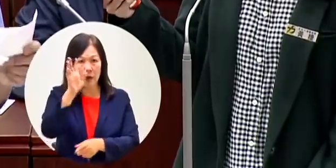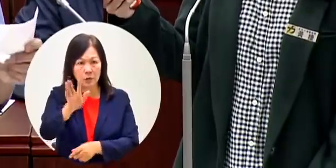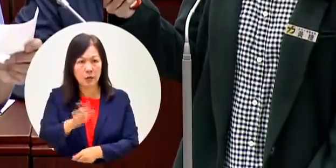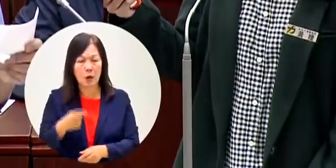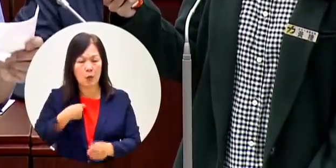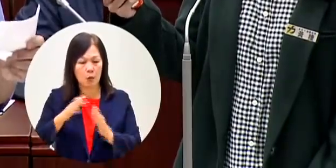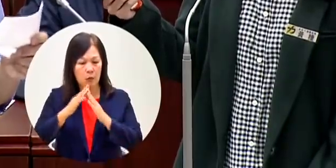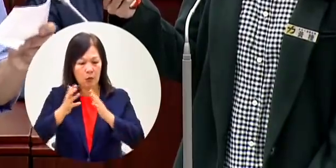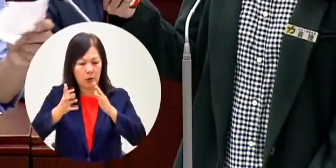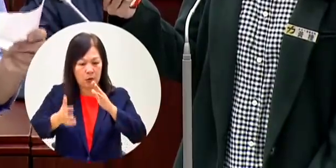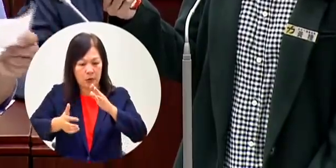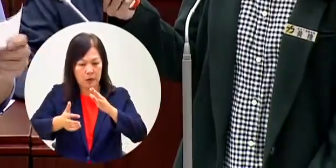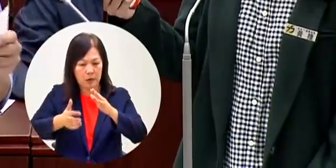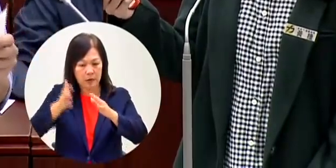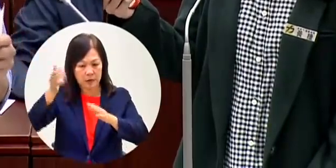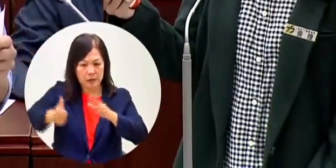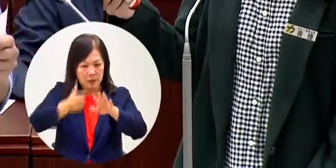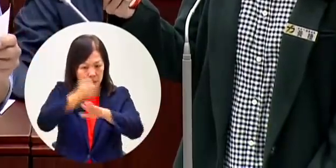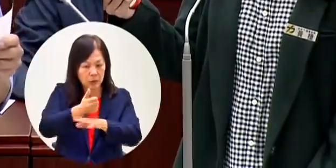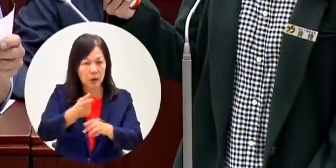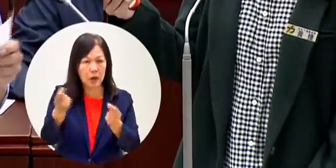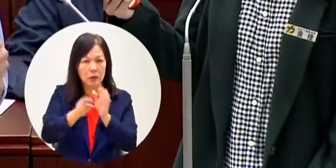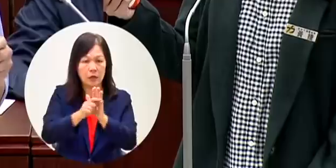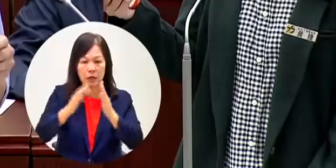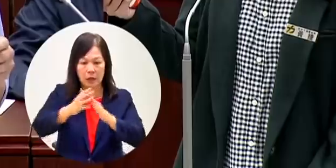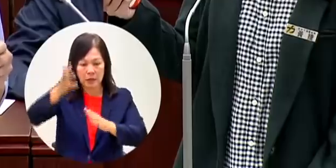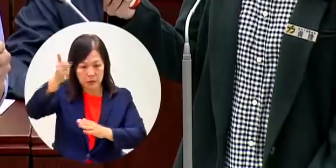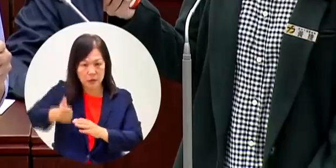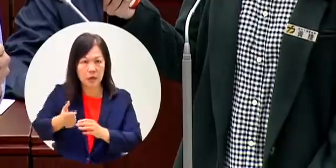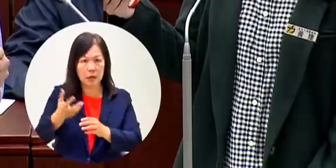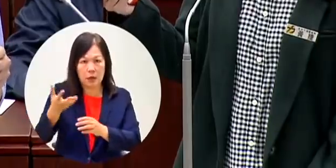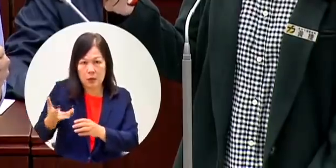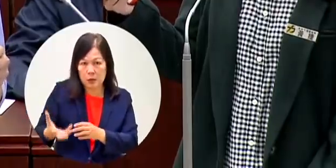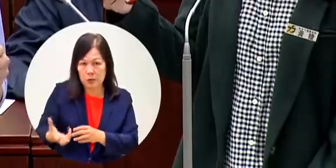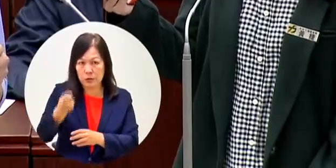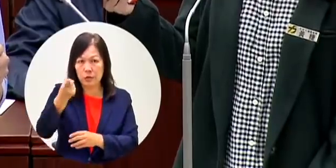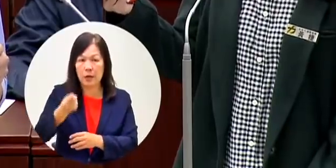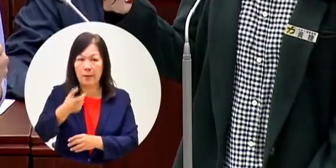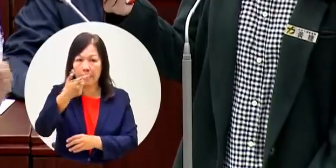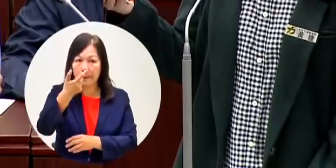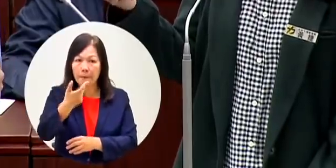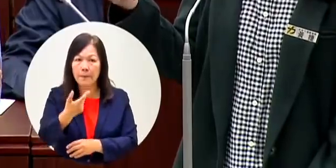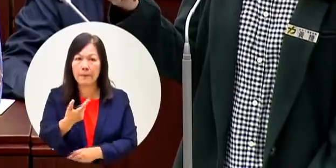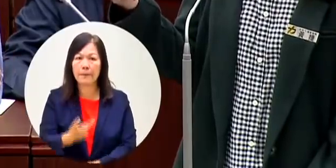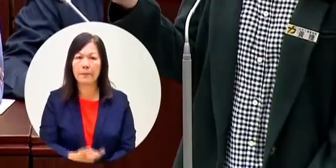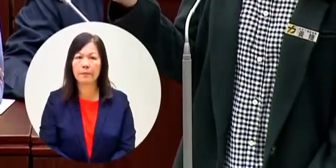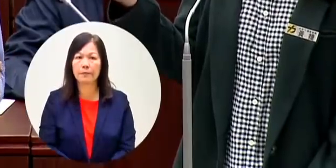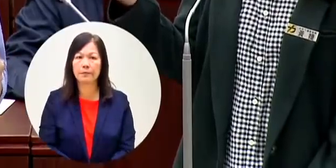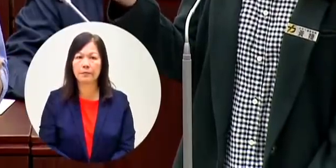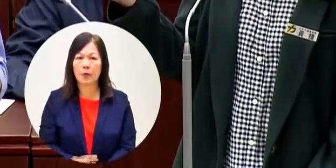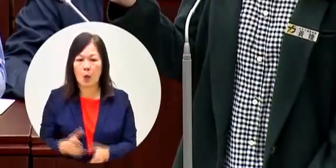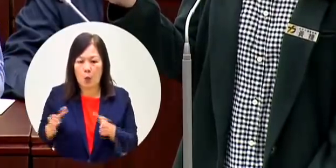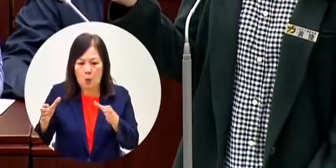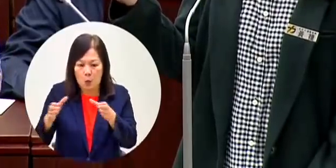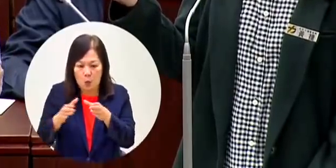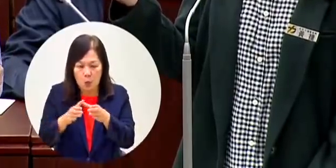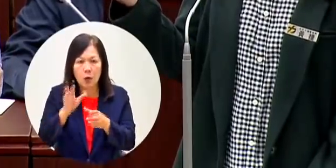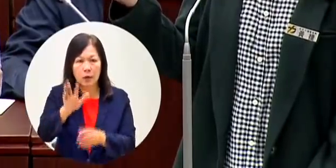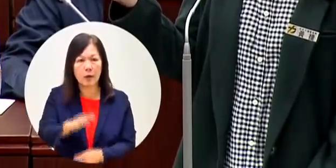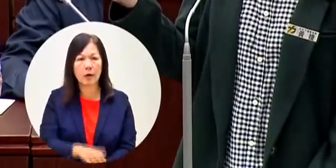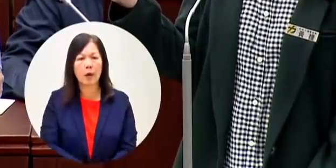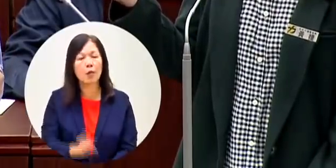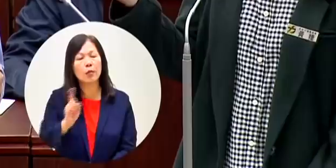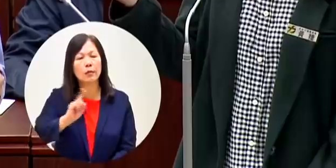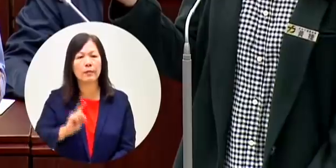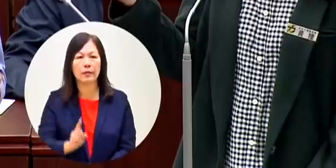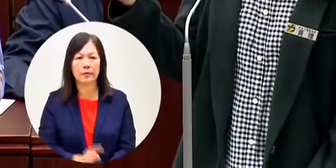市政府的权力呢慢慢比较小了。 嗯哼， 为什么比较小？因为我们是一个很友善的